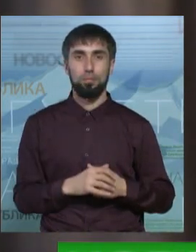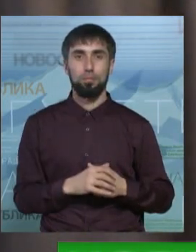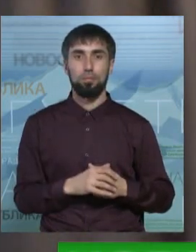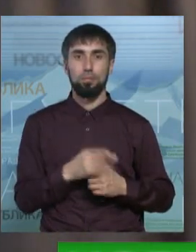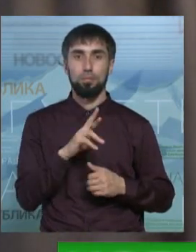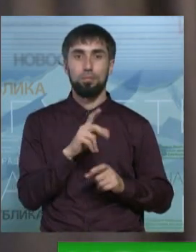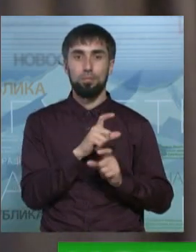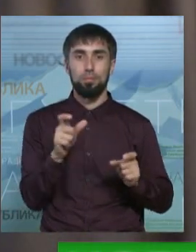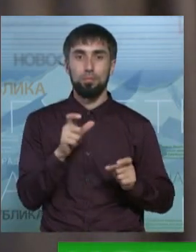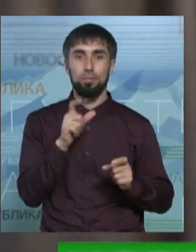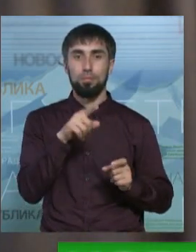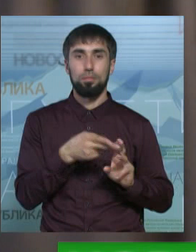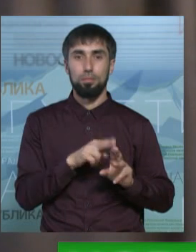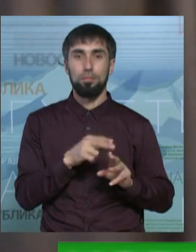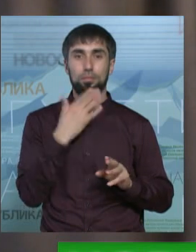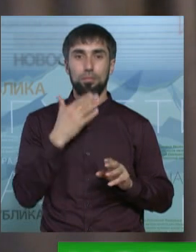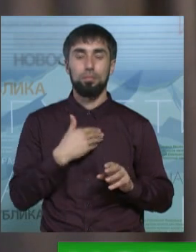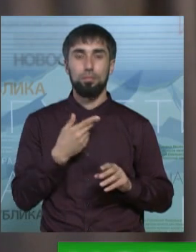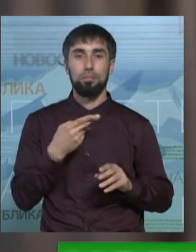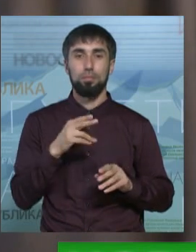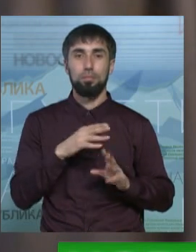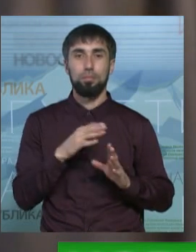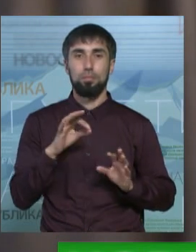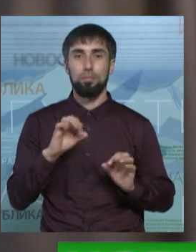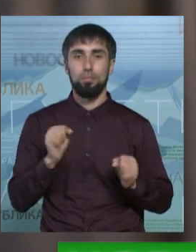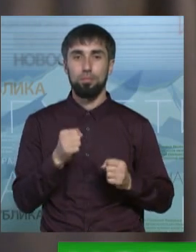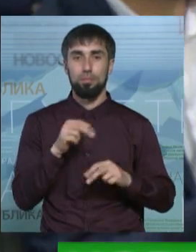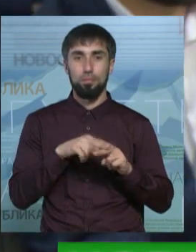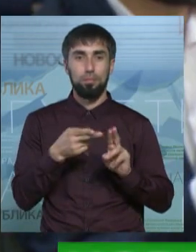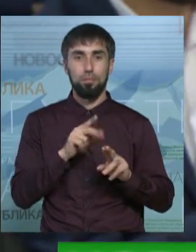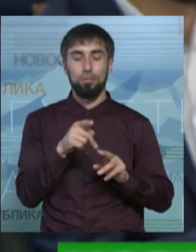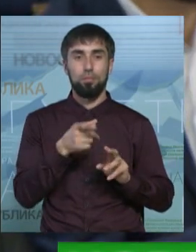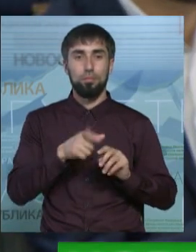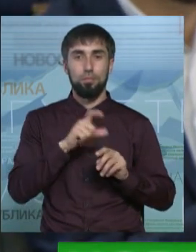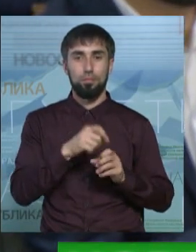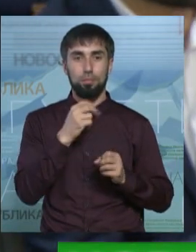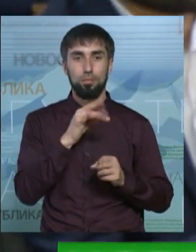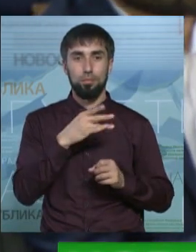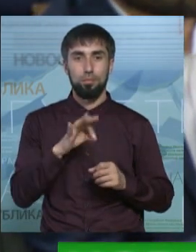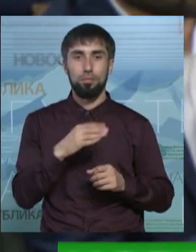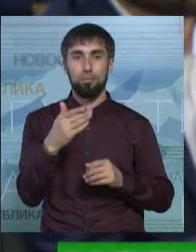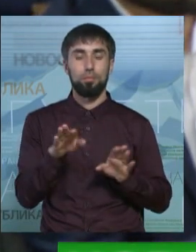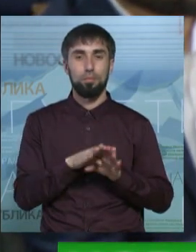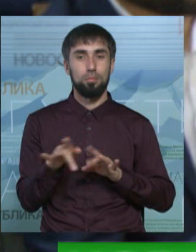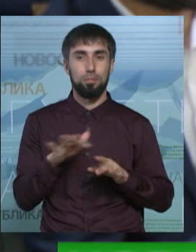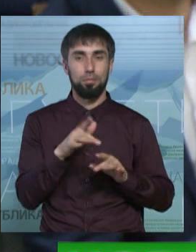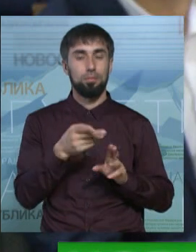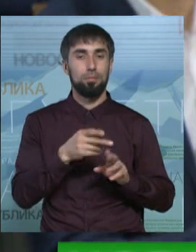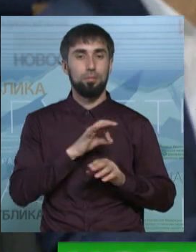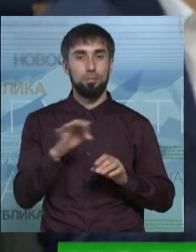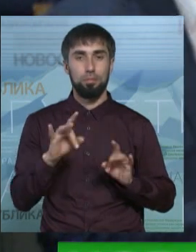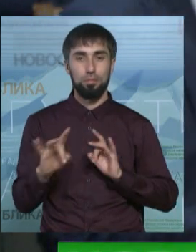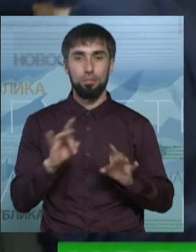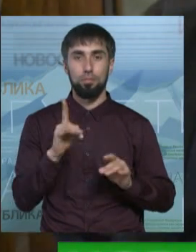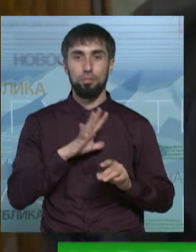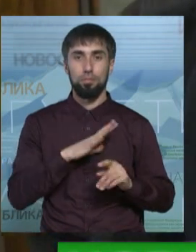для людей, которые живут в более холодных местах, это очень круто. Подобные мероприятия – отличная реклама, способствующая